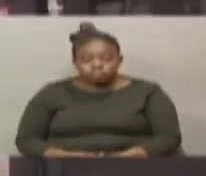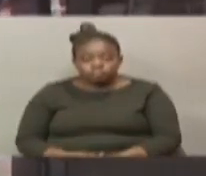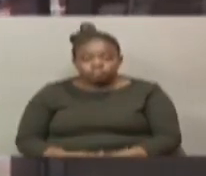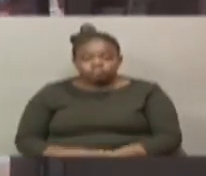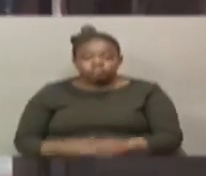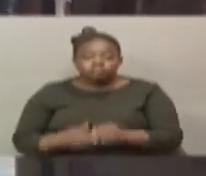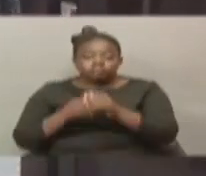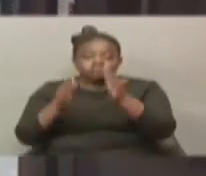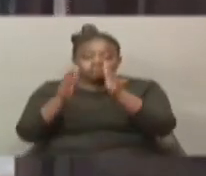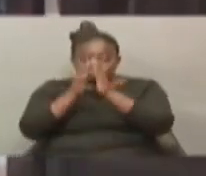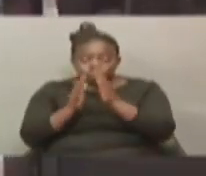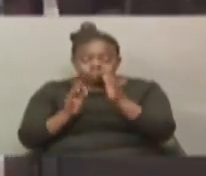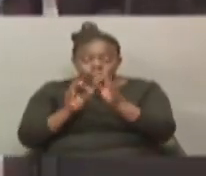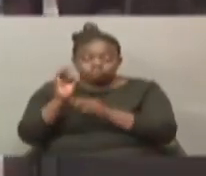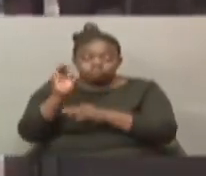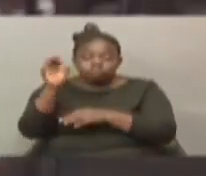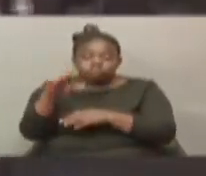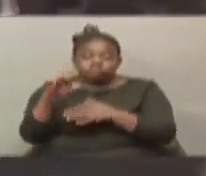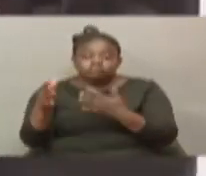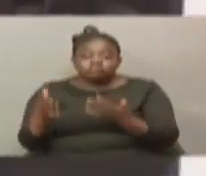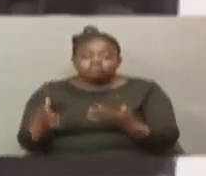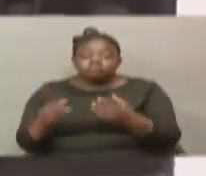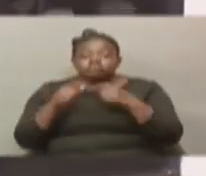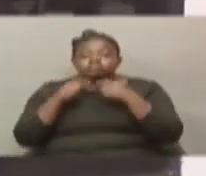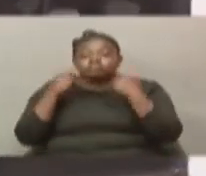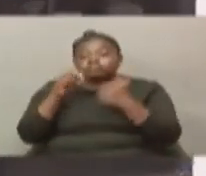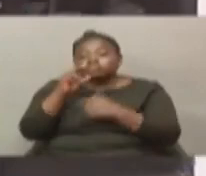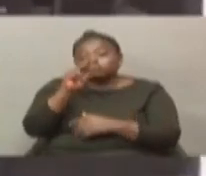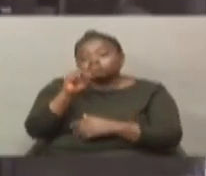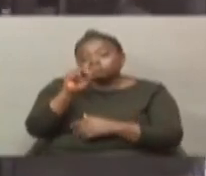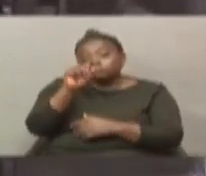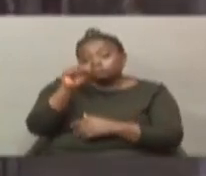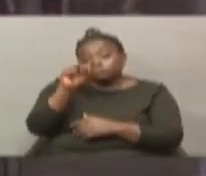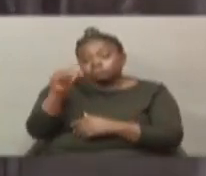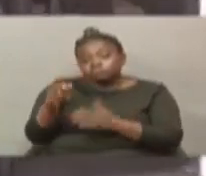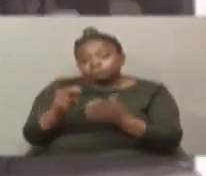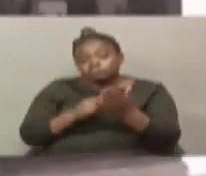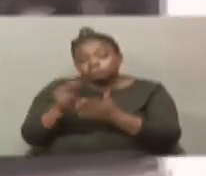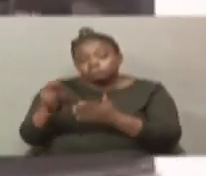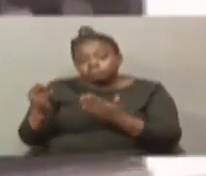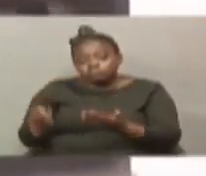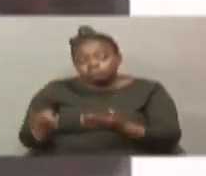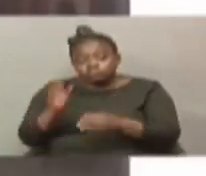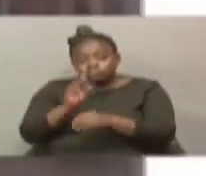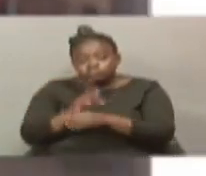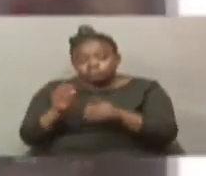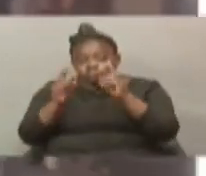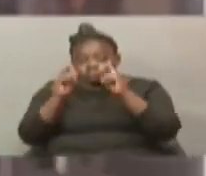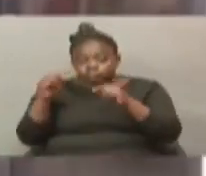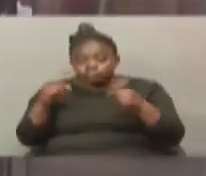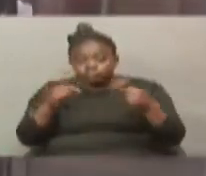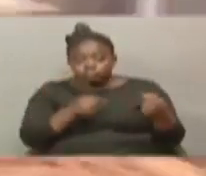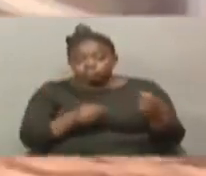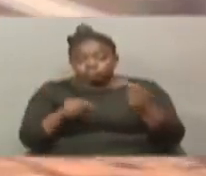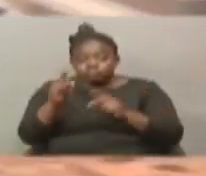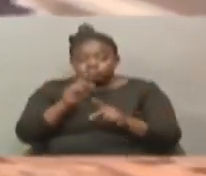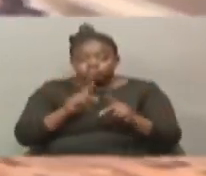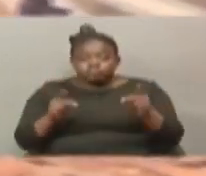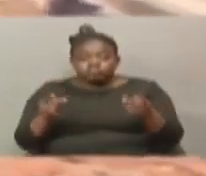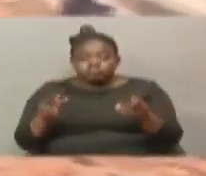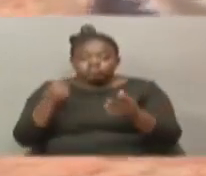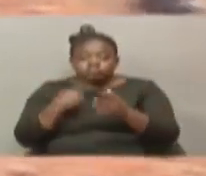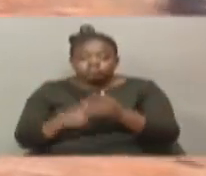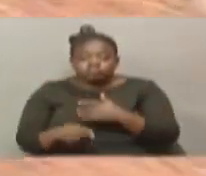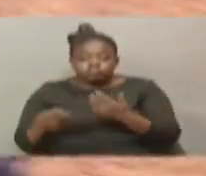Akuliddemu okusabira omwoyo gw'omugenzi ye Musumba Enoch Musaasizi owa kkanisa ya Holy Trinity Church e Makerere avumiridde abantu